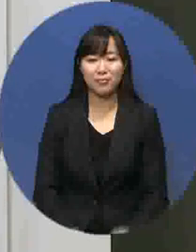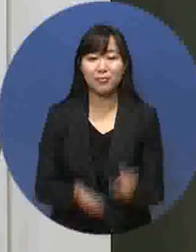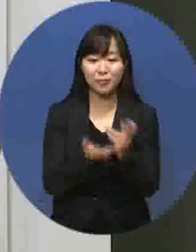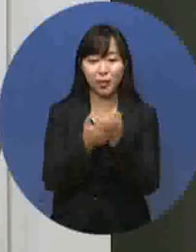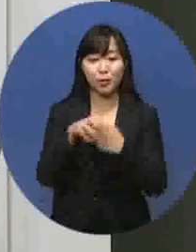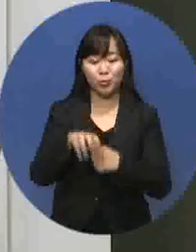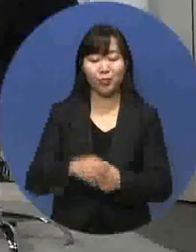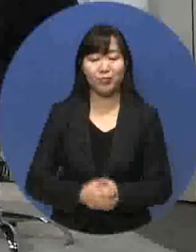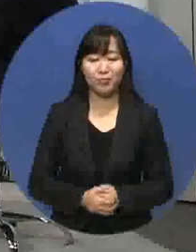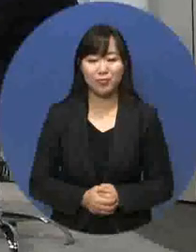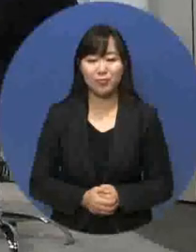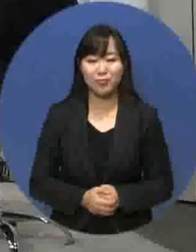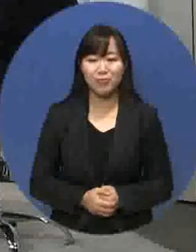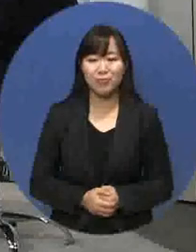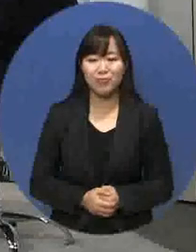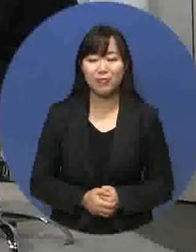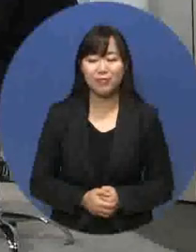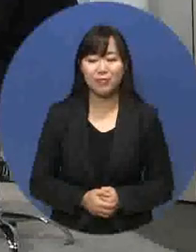제주도에서